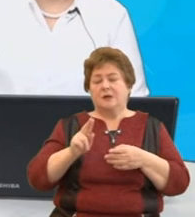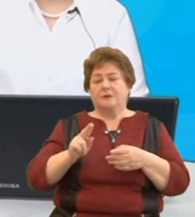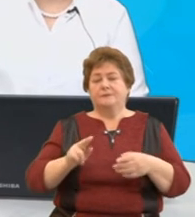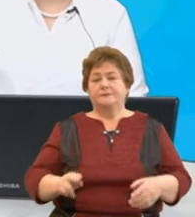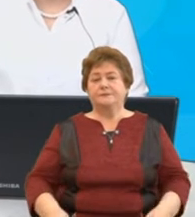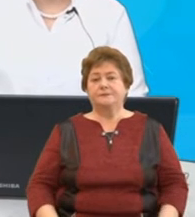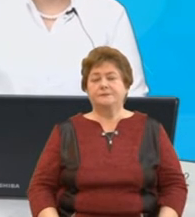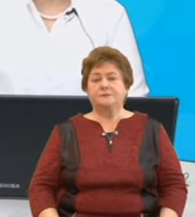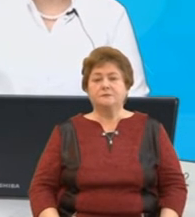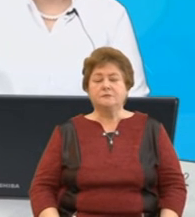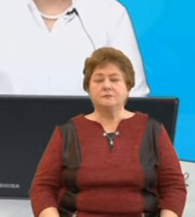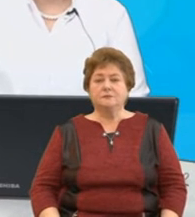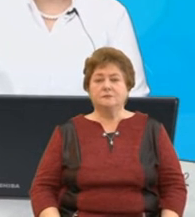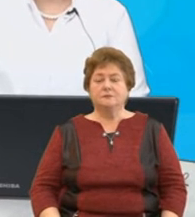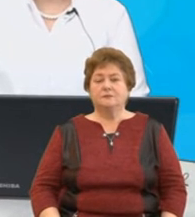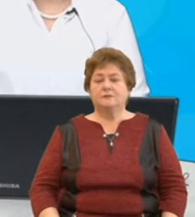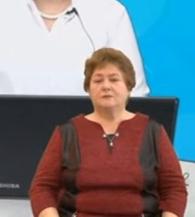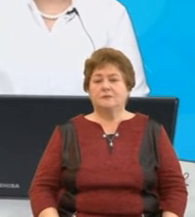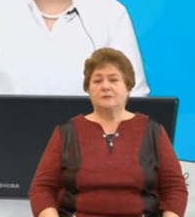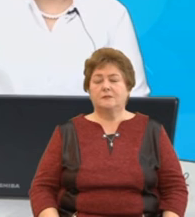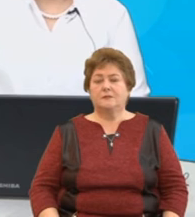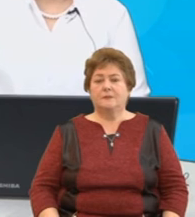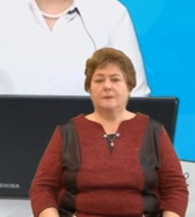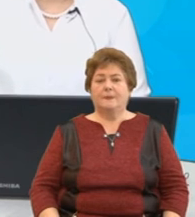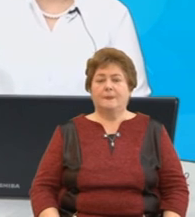мягким разделительным знак